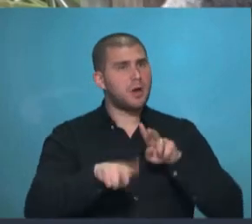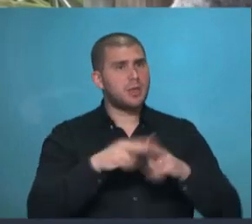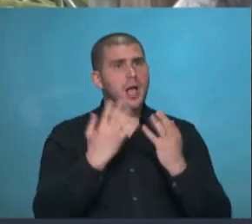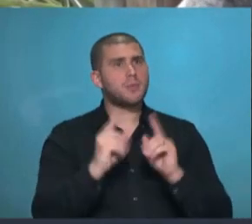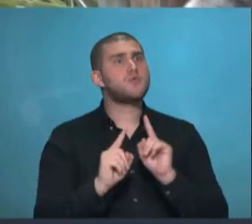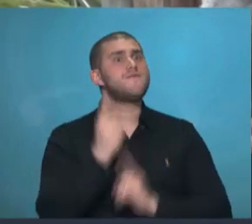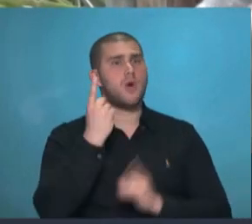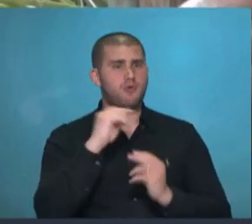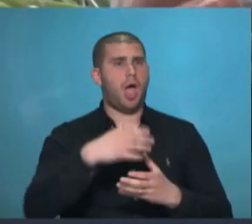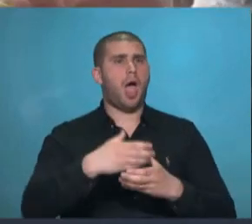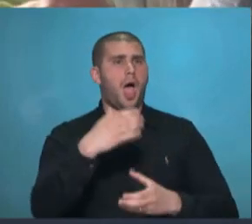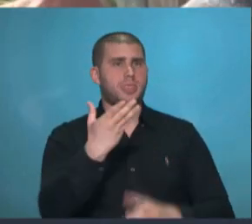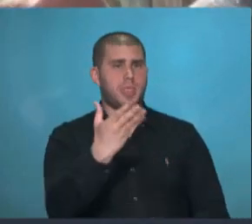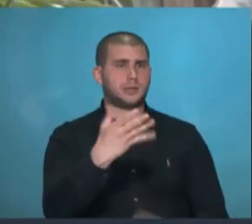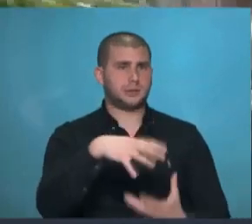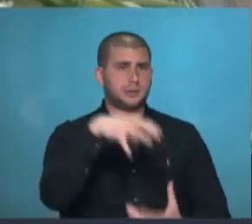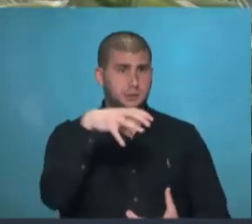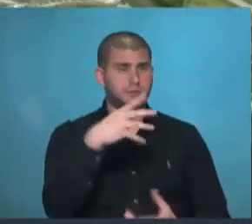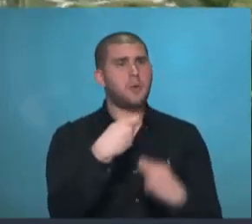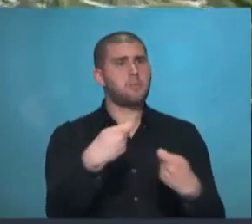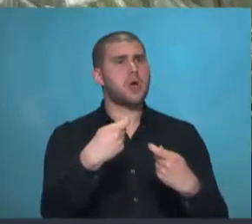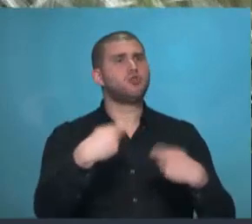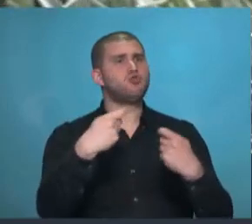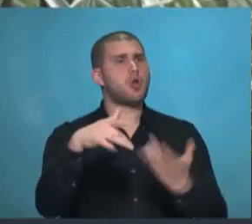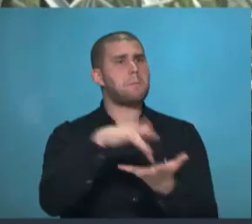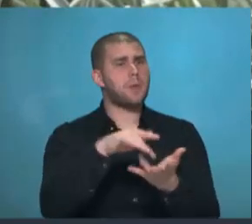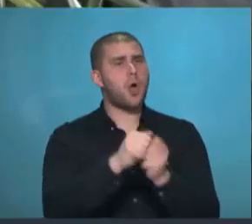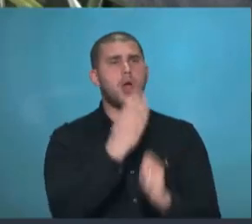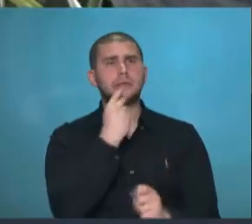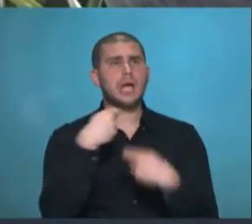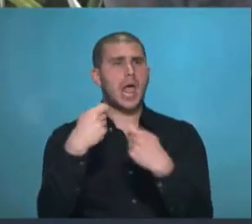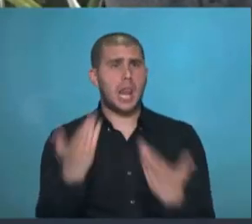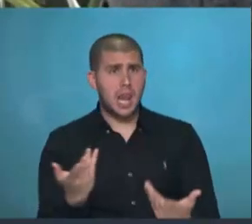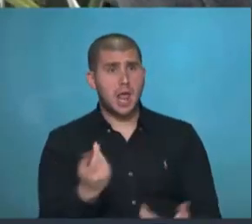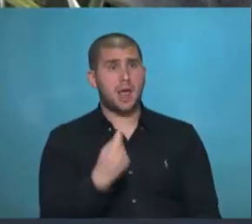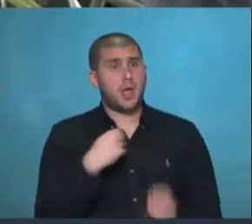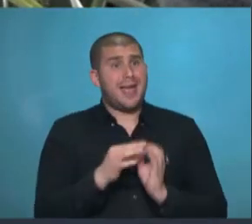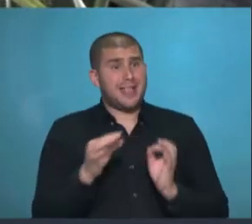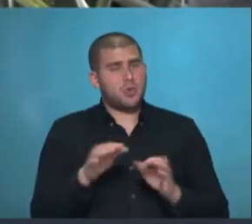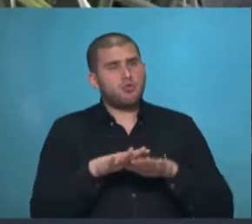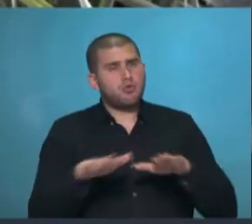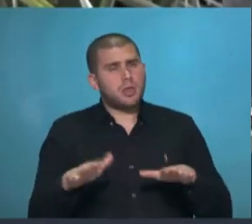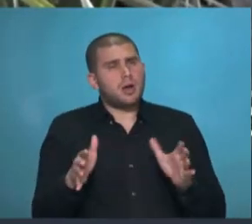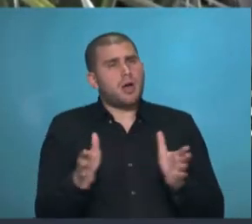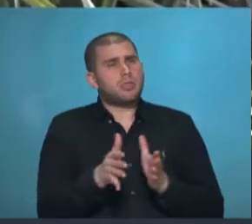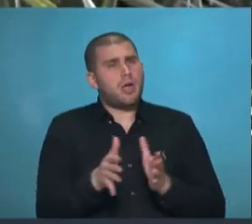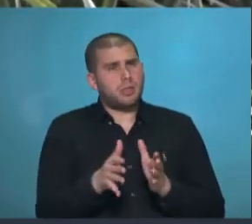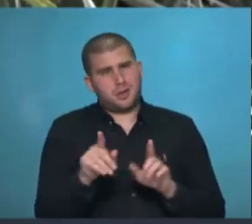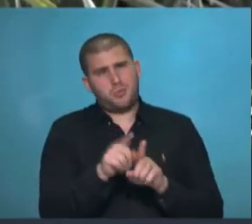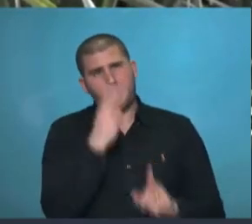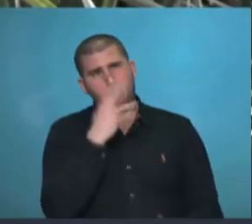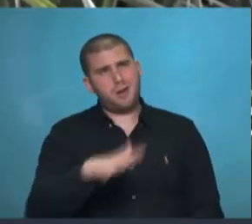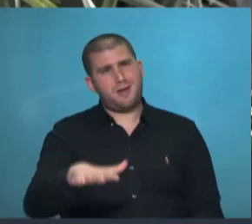بزرع كمية كبيرة وبوزع كان على السوق المحلي أو على السوق الإسرائيلي. يعني إحنا حاليا بدأنا في زي ما انت شايف